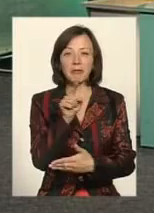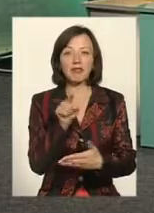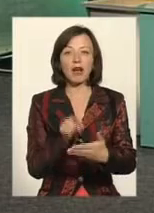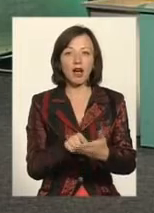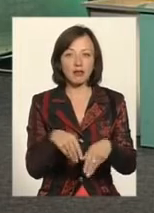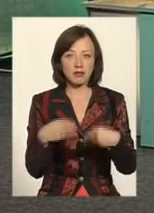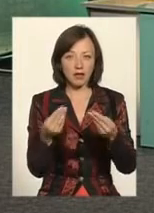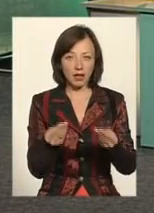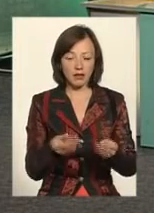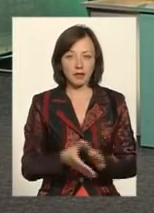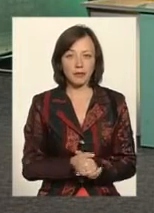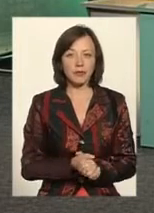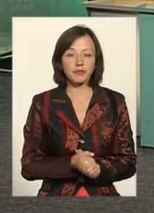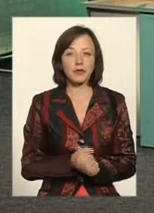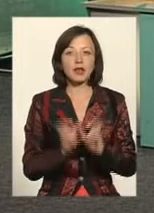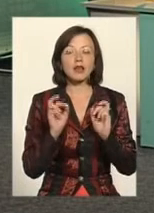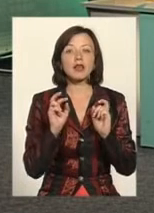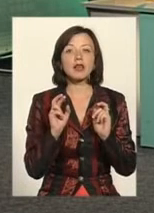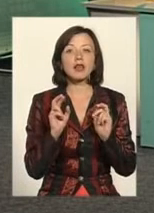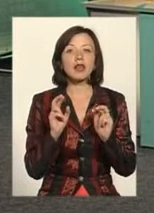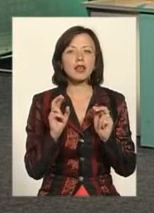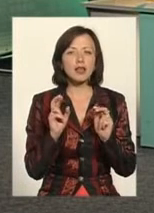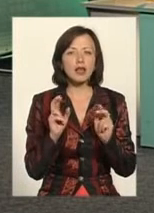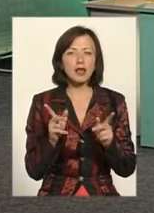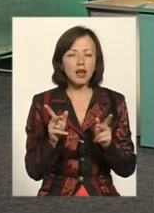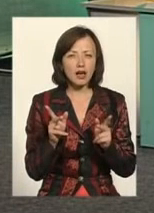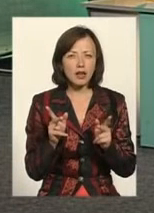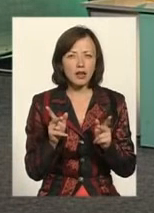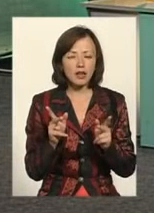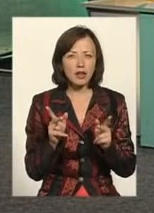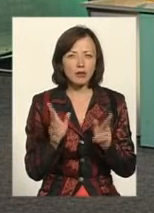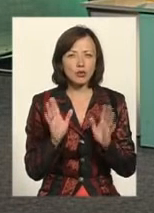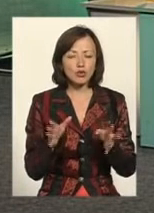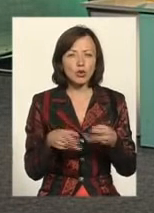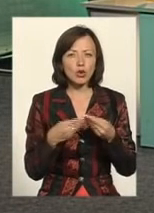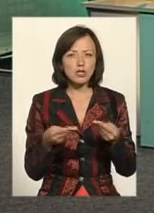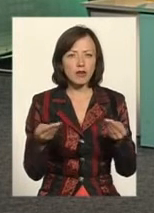питання. Як паї будуть собі роздавати?